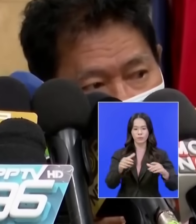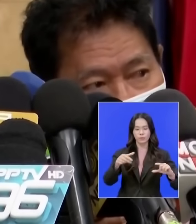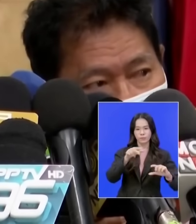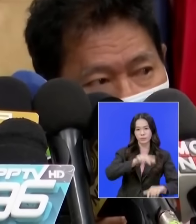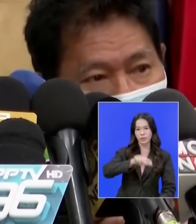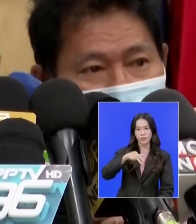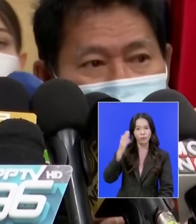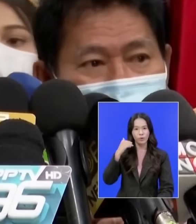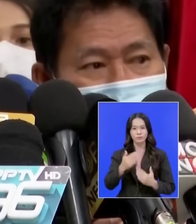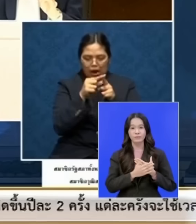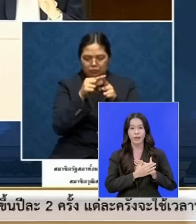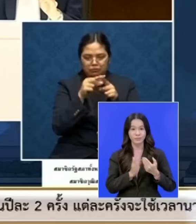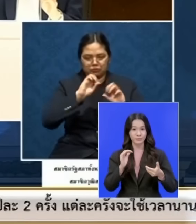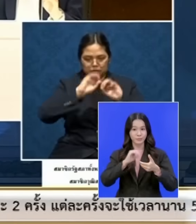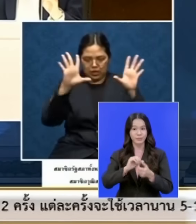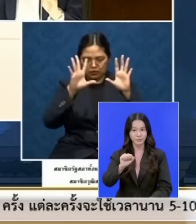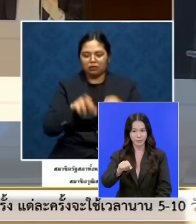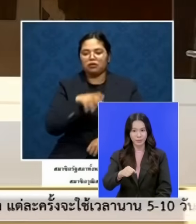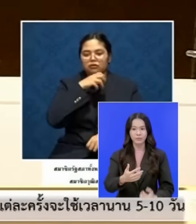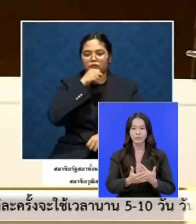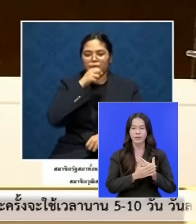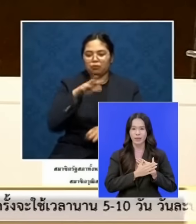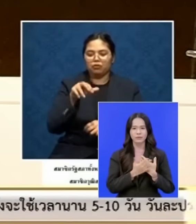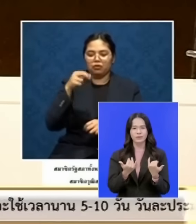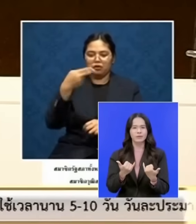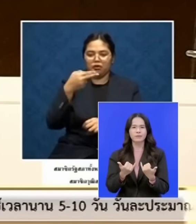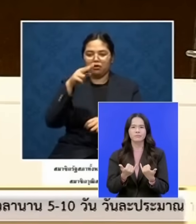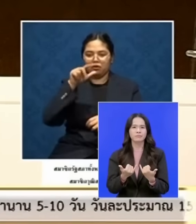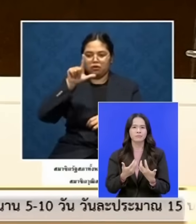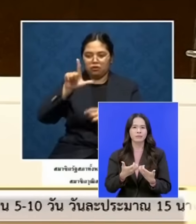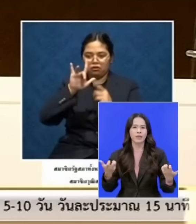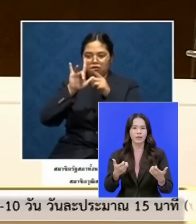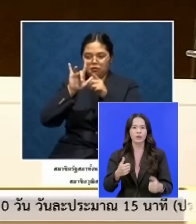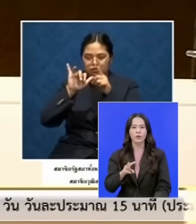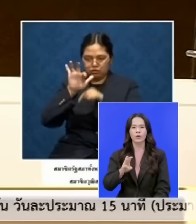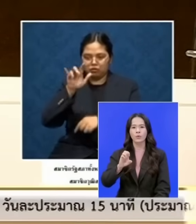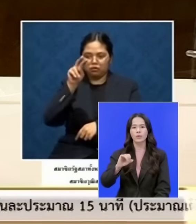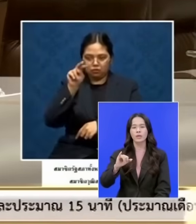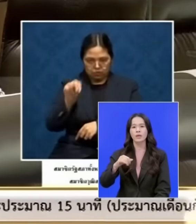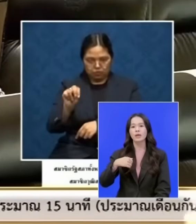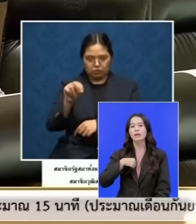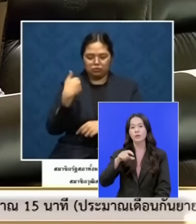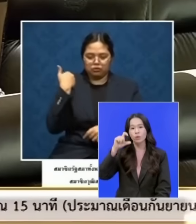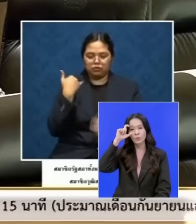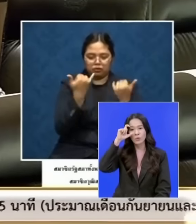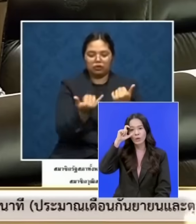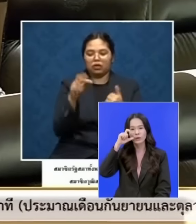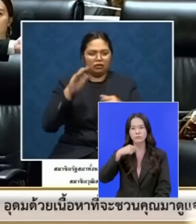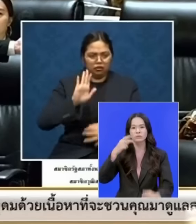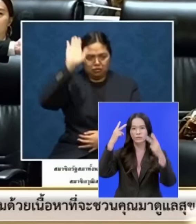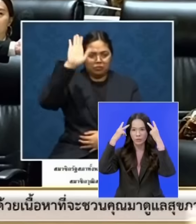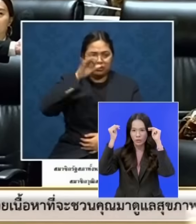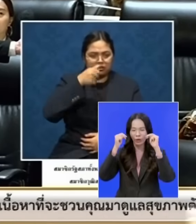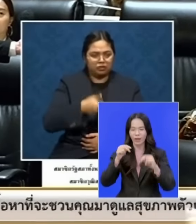เคยรักกันคนเคยรักฮะ แต่เป็นอดีตไปแล้วนี ่ครับโดยเฉพาะคุณวิโรจน์ลัคนาดิศรนะฮะที่พูดใช้คำว่านายกส้ม